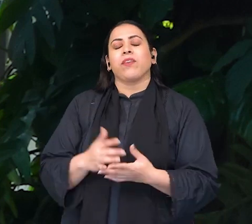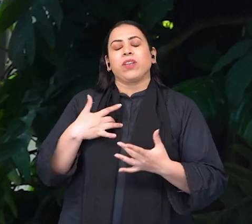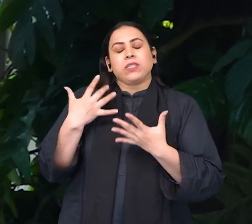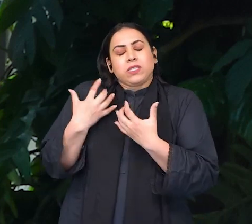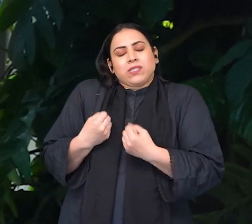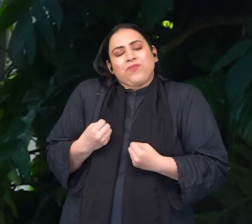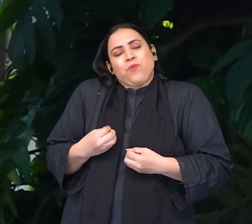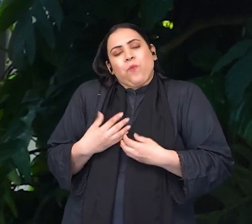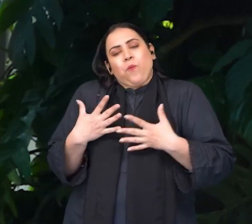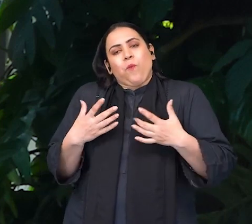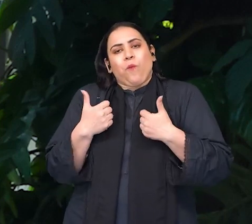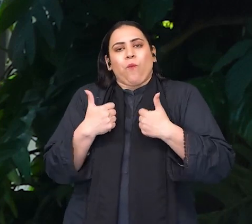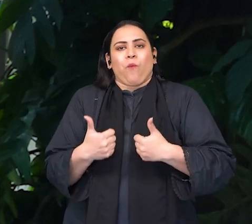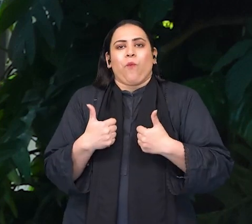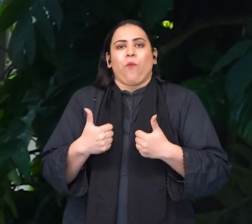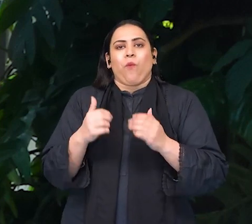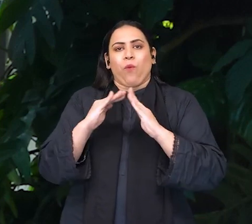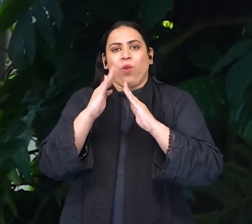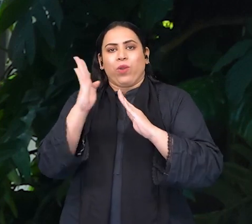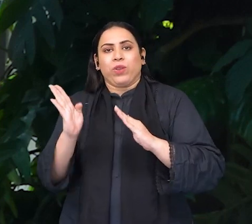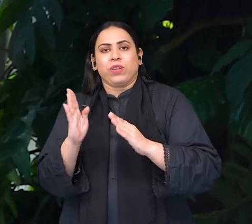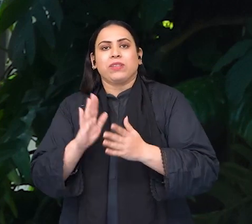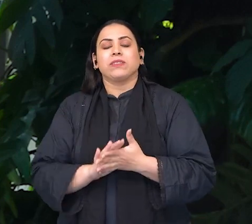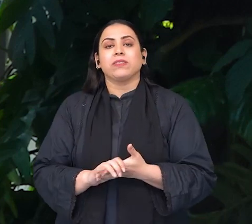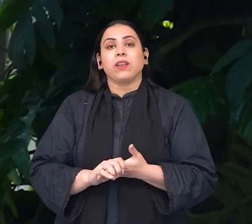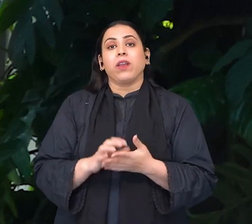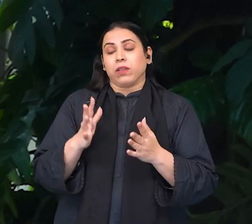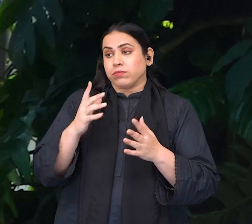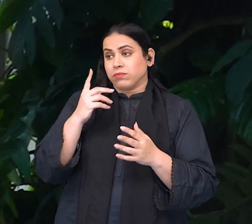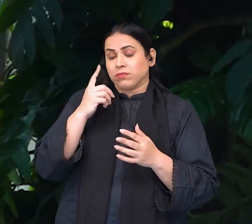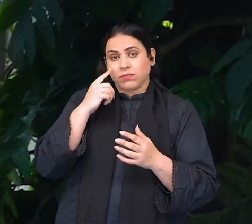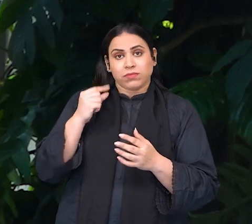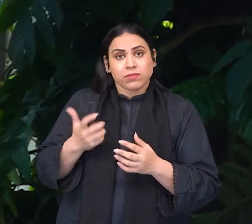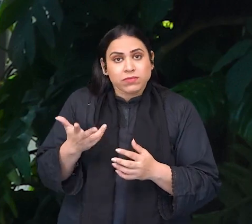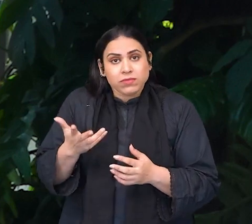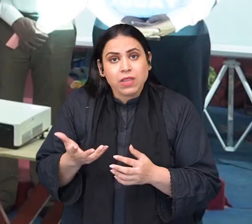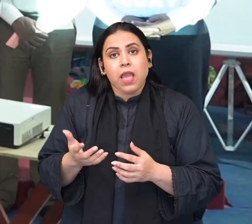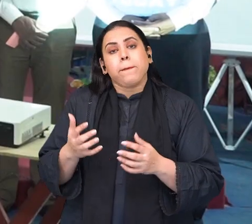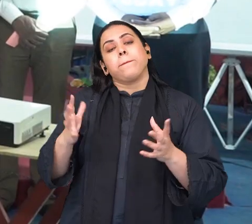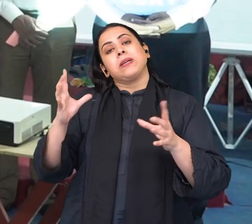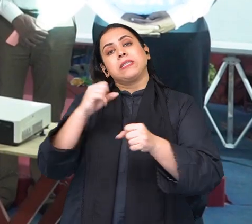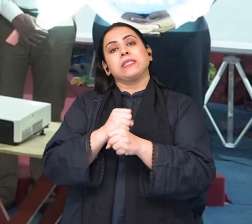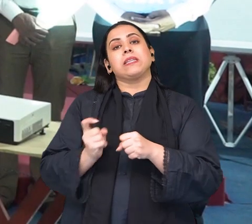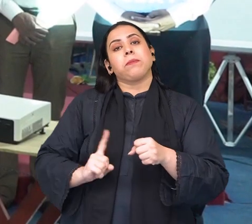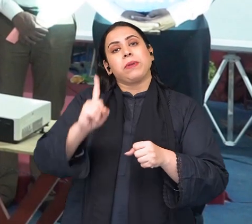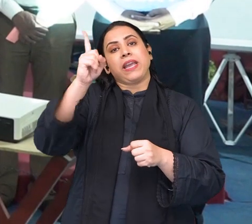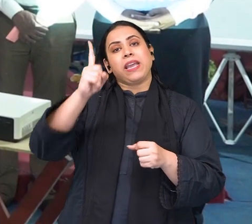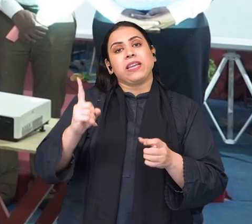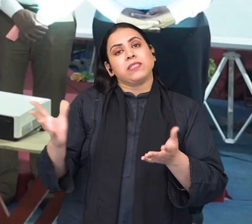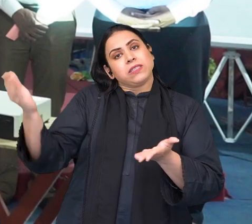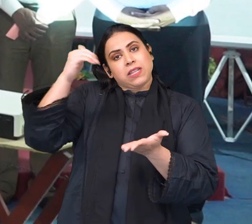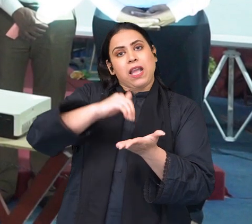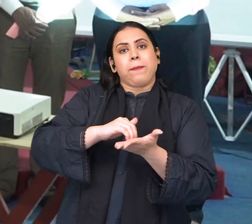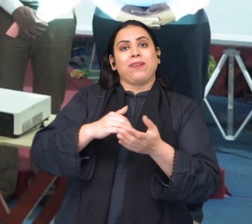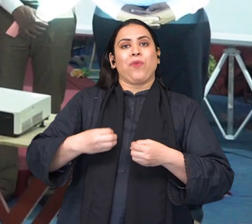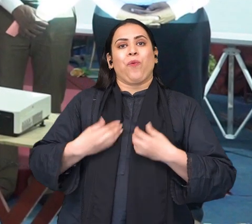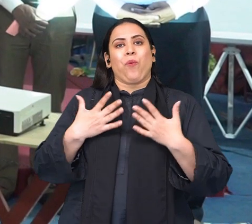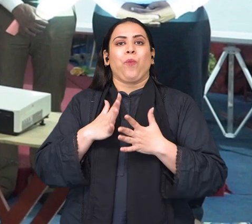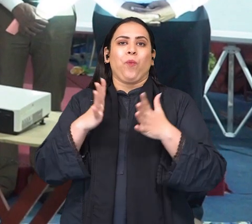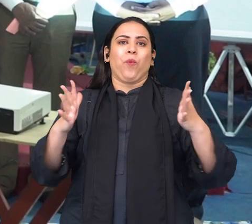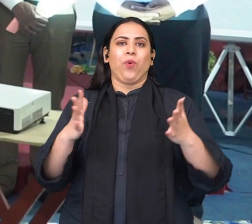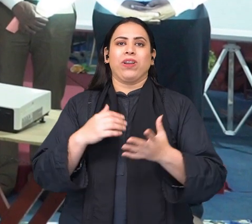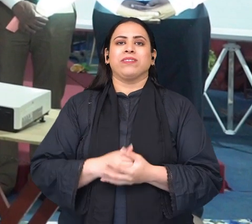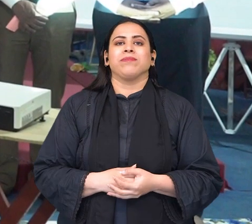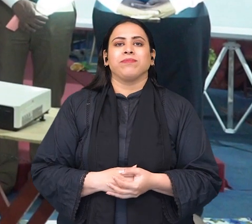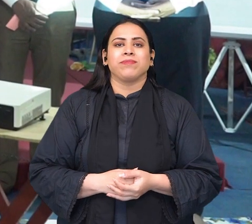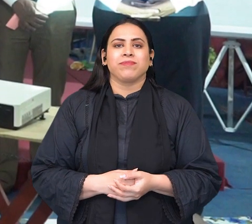शेयर की एंड वी रिसीव्ड अ वेरी गुड रिस्पांस फ्रॉम द नेबरहुड। ना सिर्फ यूथ बल्कि हर एज ग्रुप के लोगों ने उनको अटेंड किया एंड दे वर